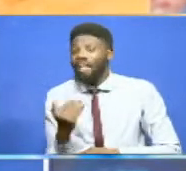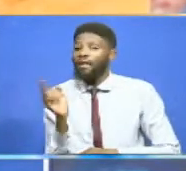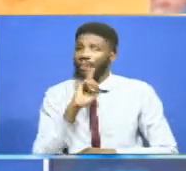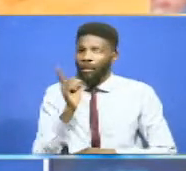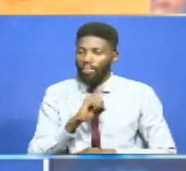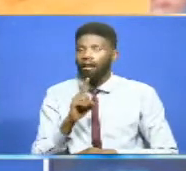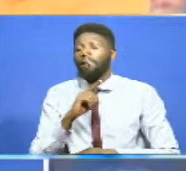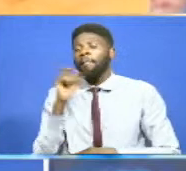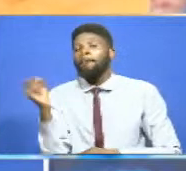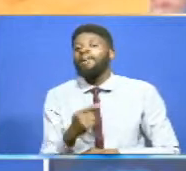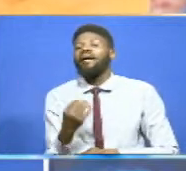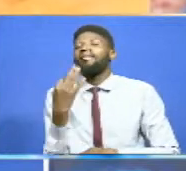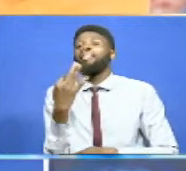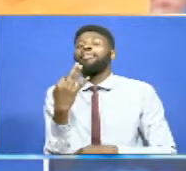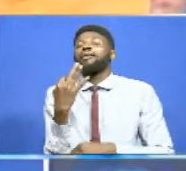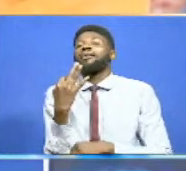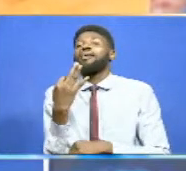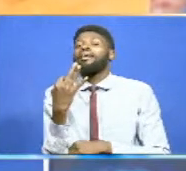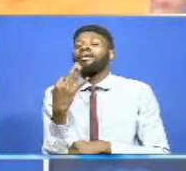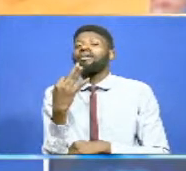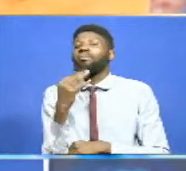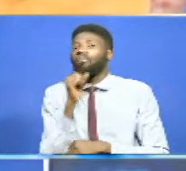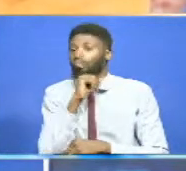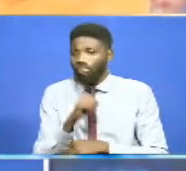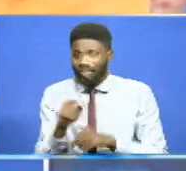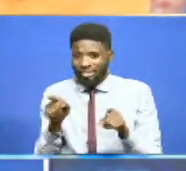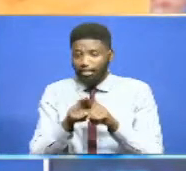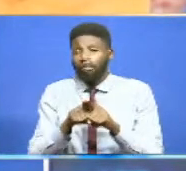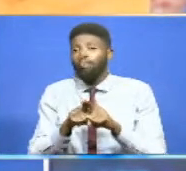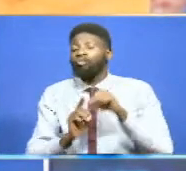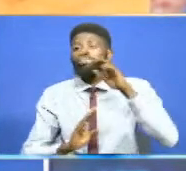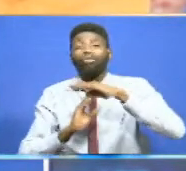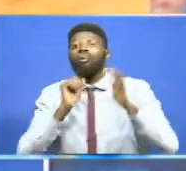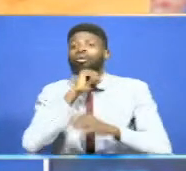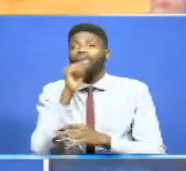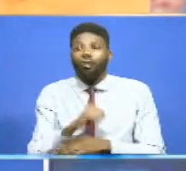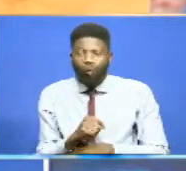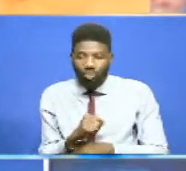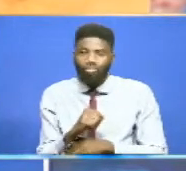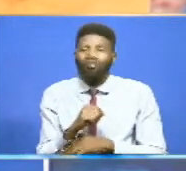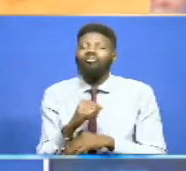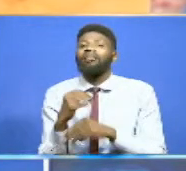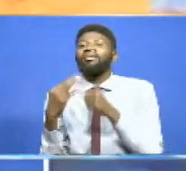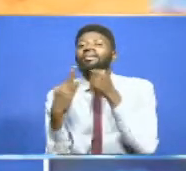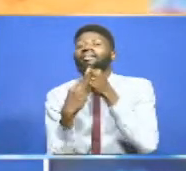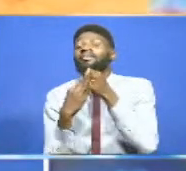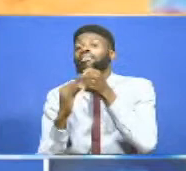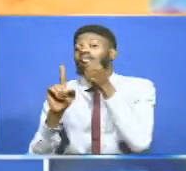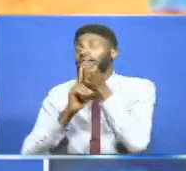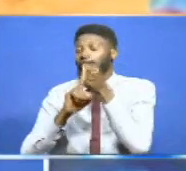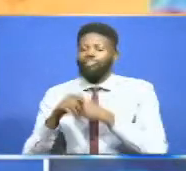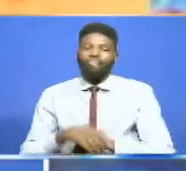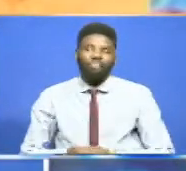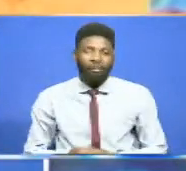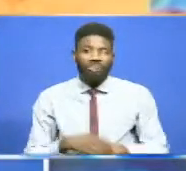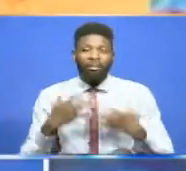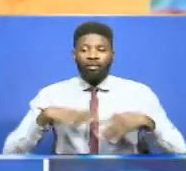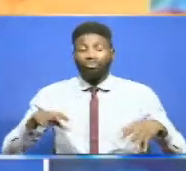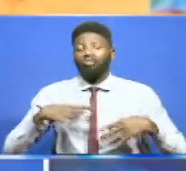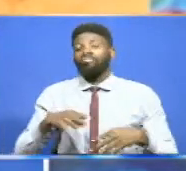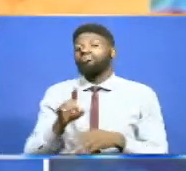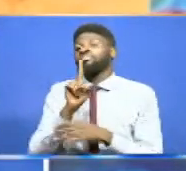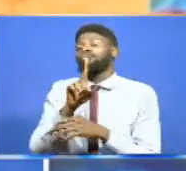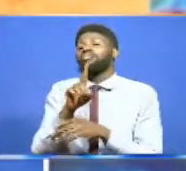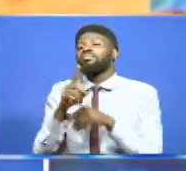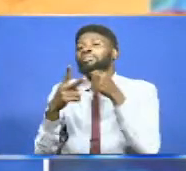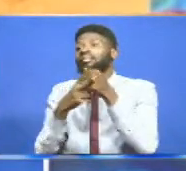miezi 3, huku mkongwe zaidi akiwa wa umri wa miaka 86. Watu 177 ambao